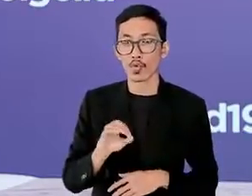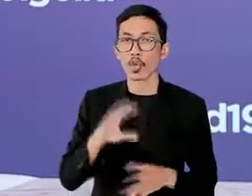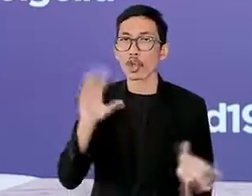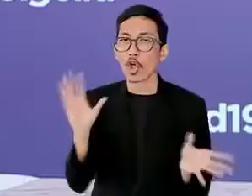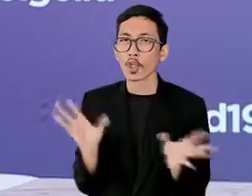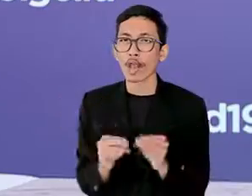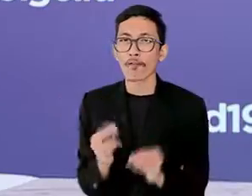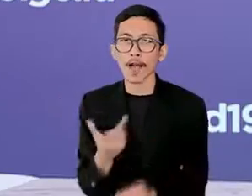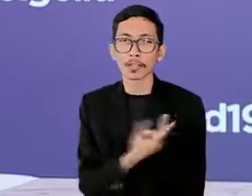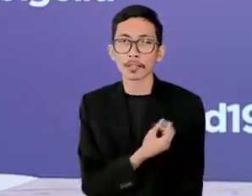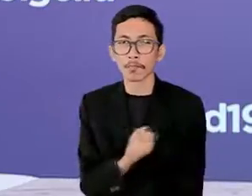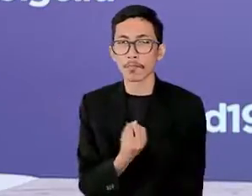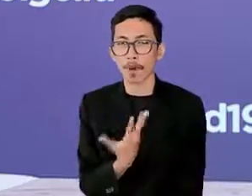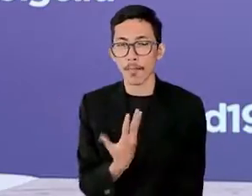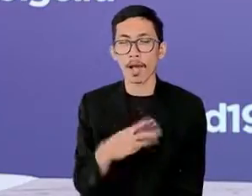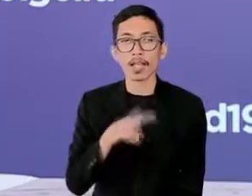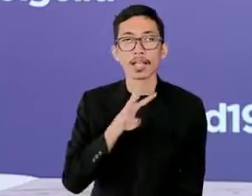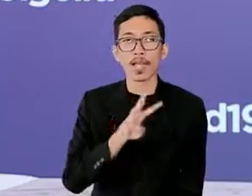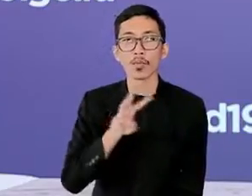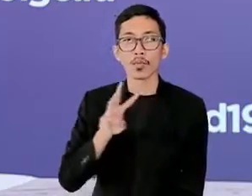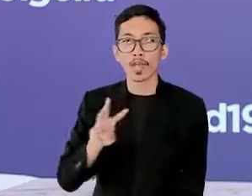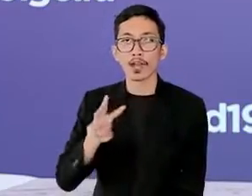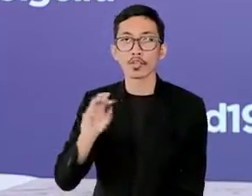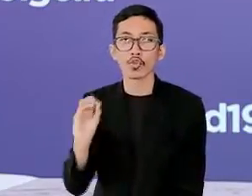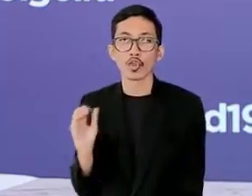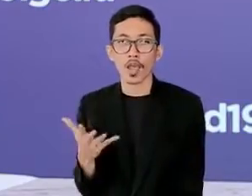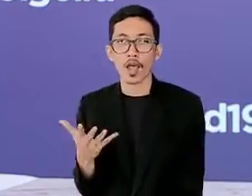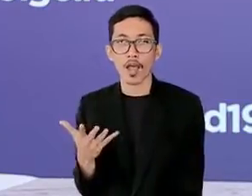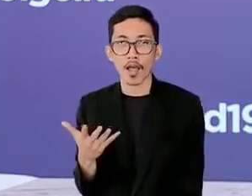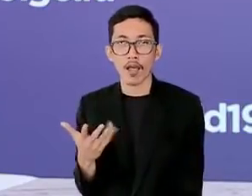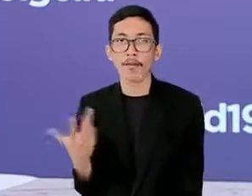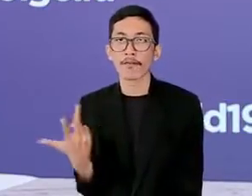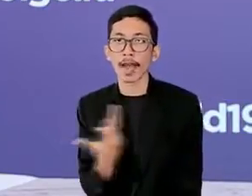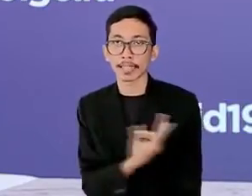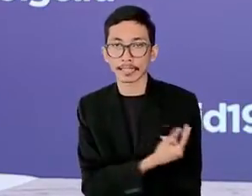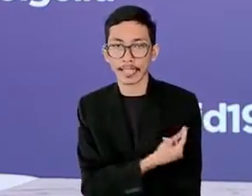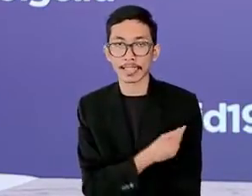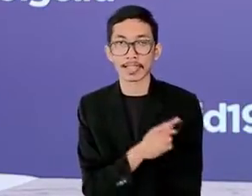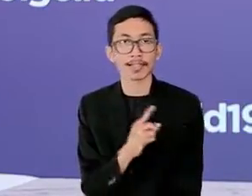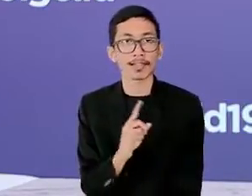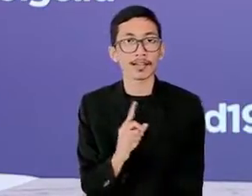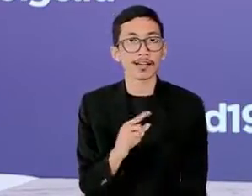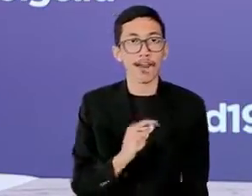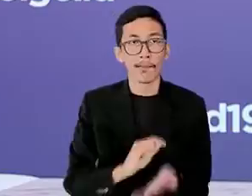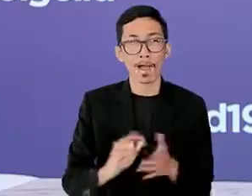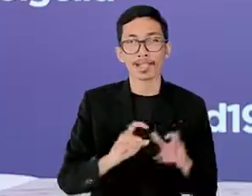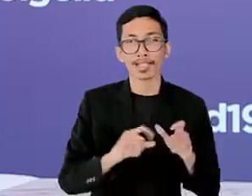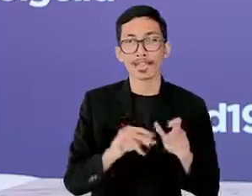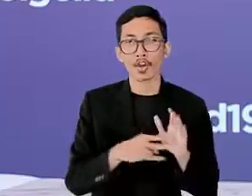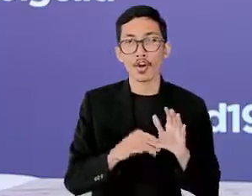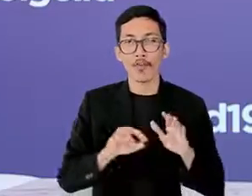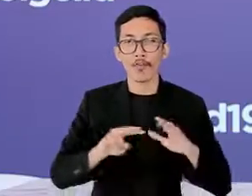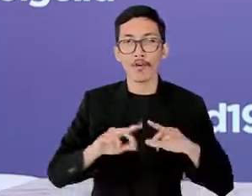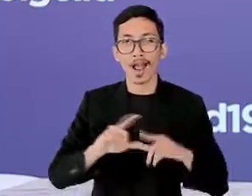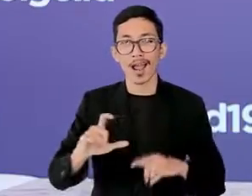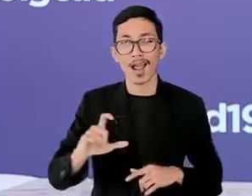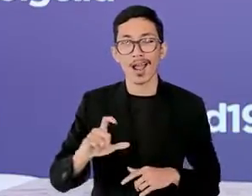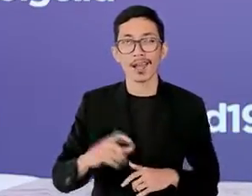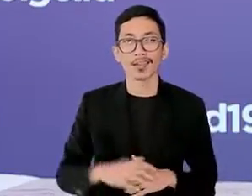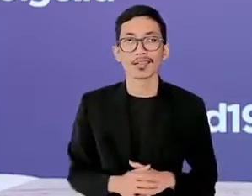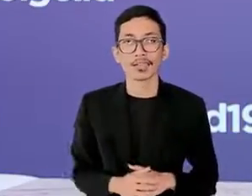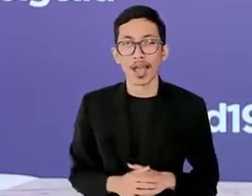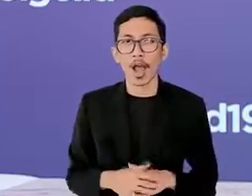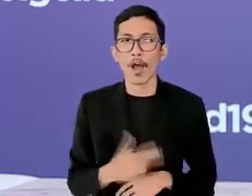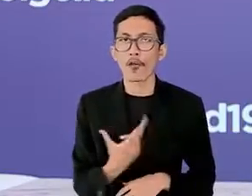total 33 juta dosis total vaksinasi jadi senova ketersediaan vaksin menjadi